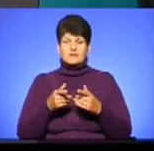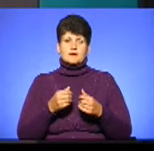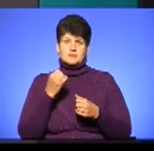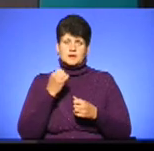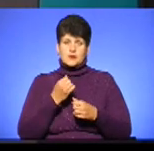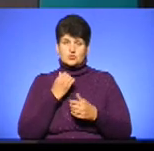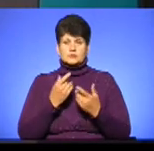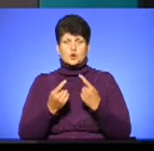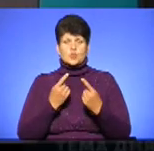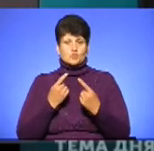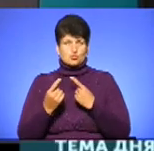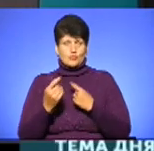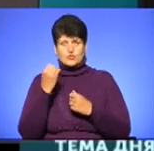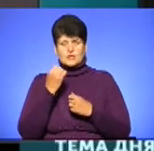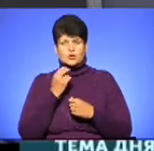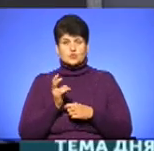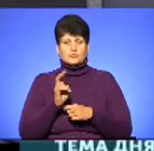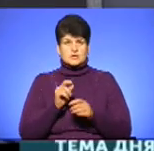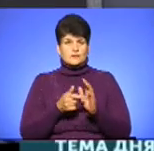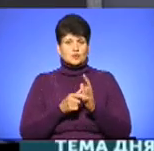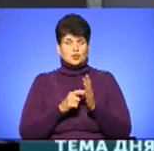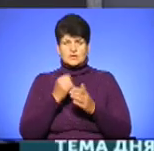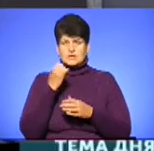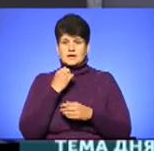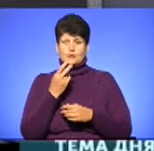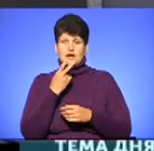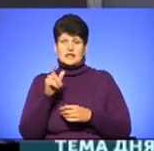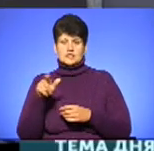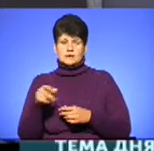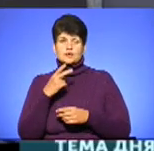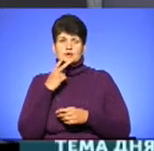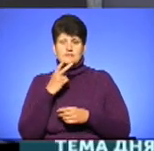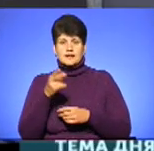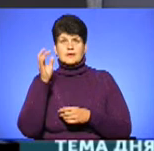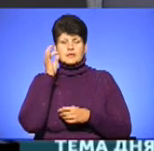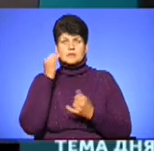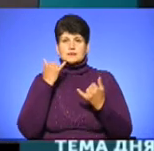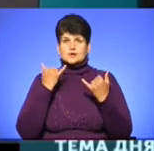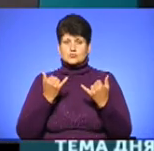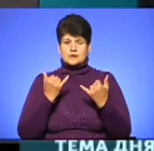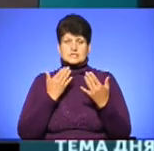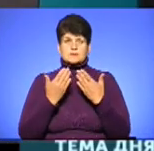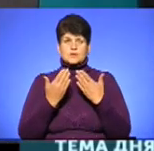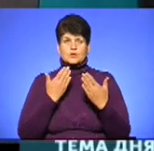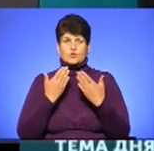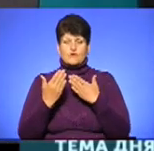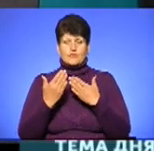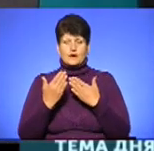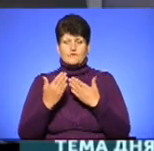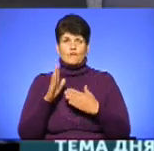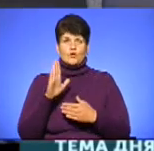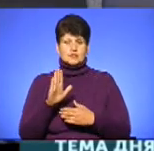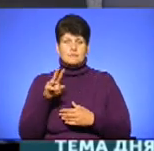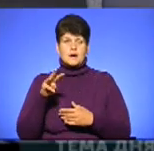дякую за розмову, дякую, що прийшли до нас в студію, глядачам дякую, що були з нами, дивилися. Нагадаю, що ми сьогодні спілкувалися із Володимиром